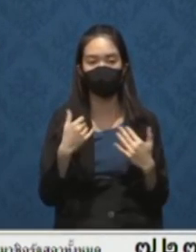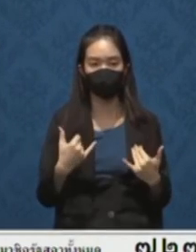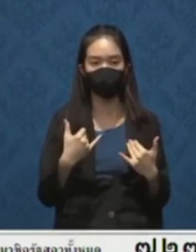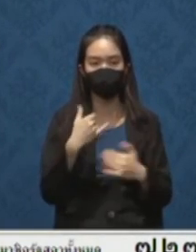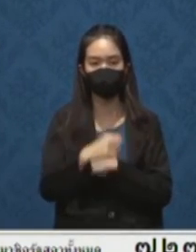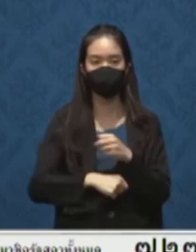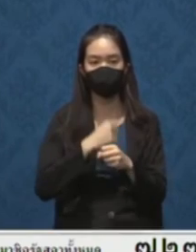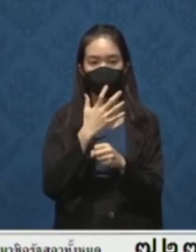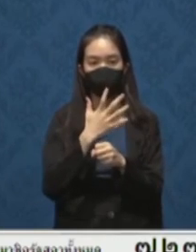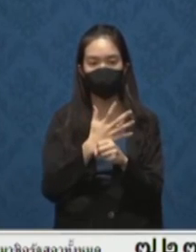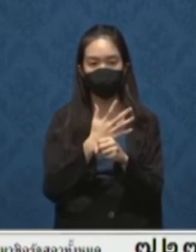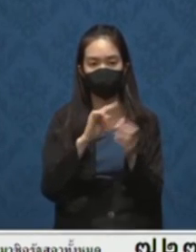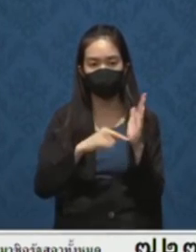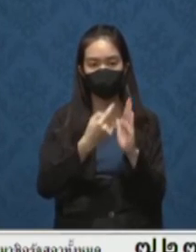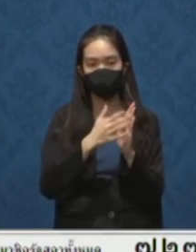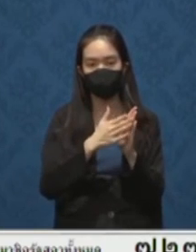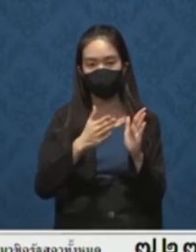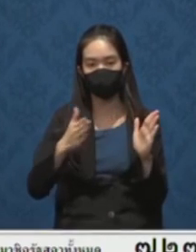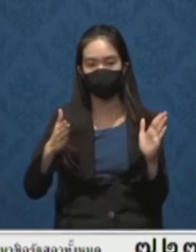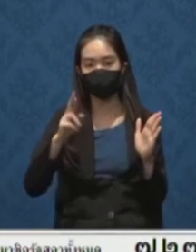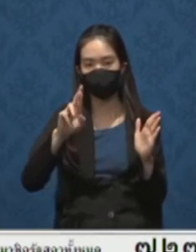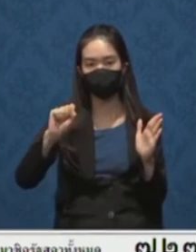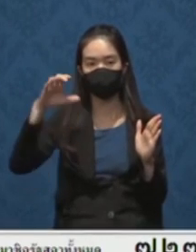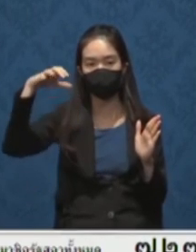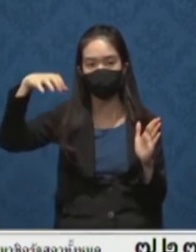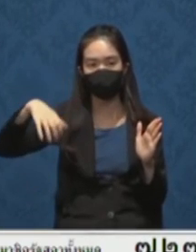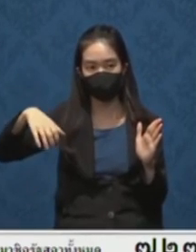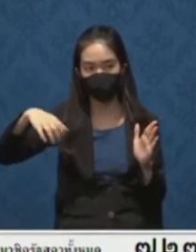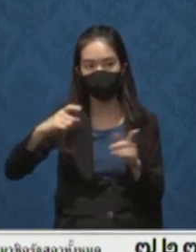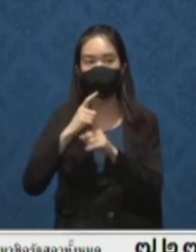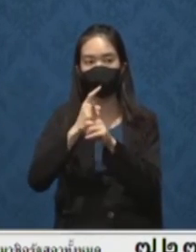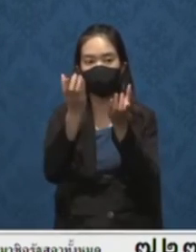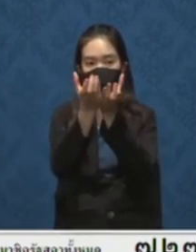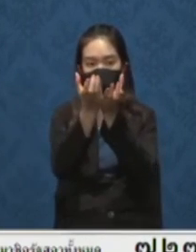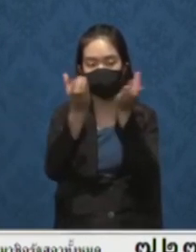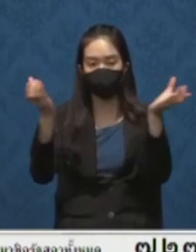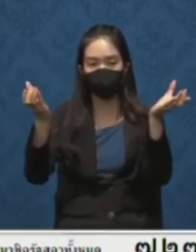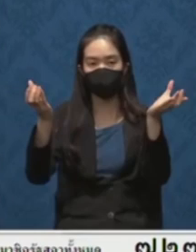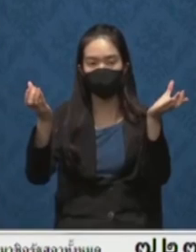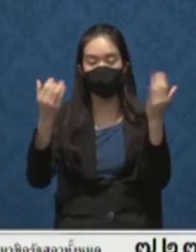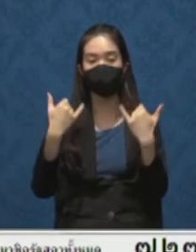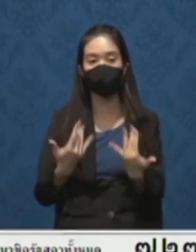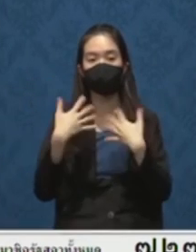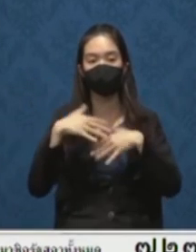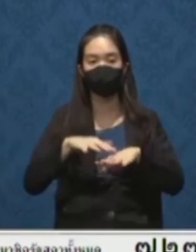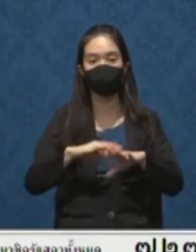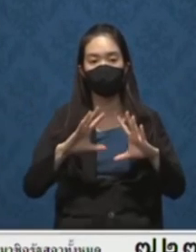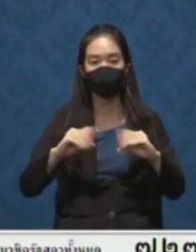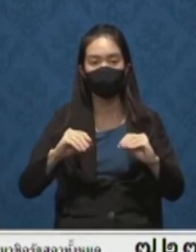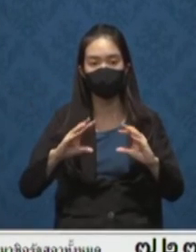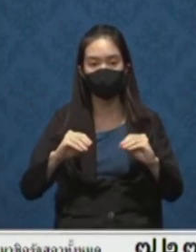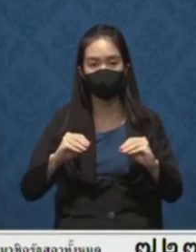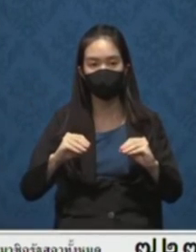ปีแรกนับตั้งแต่วันที่มีรัฐษภาชุดแรกตามรัฐมนุณนี้ให้ที่ประชุมร่วมกันของรัฐษภา